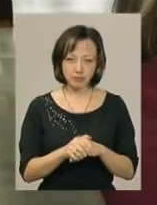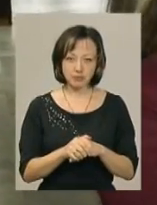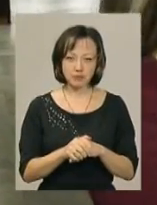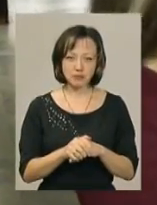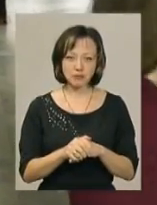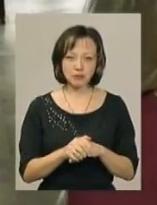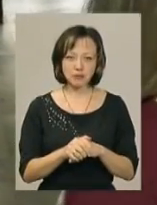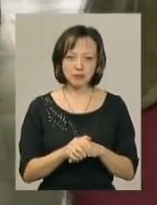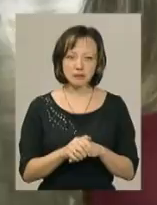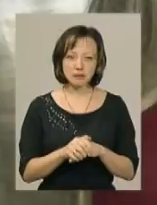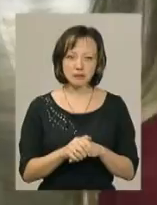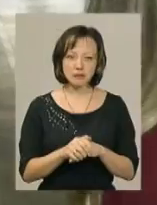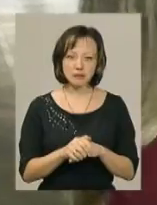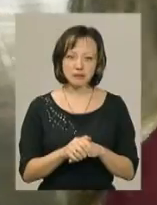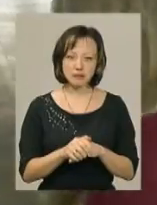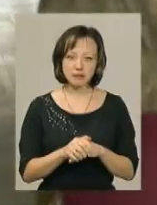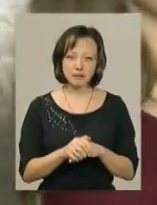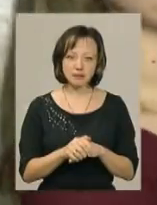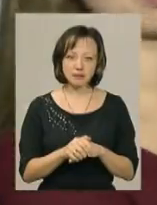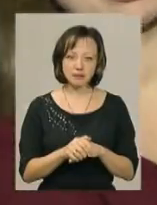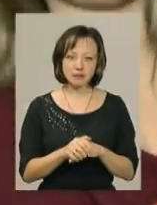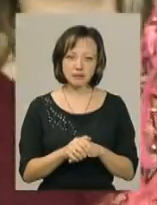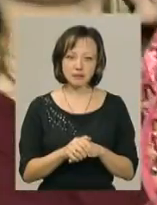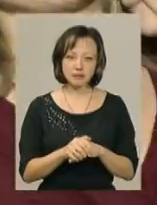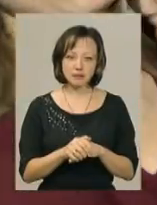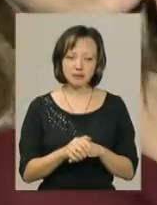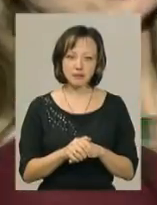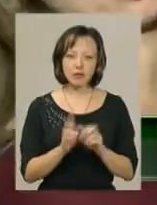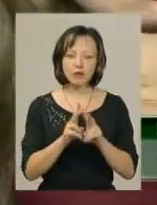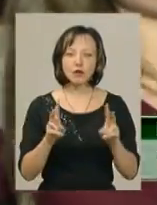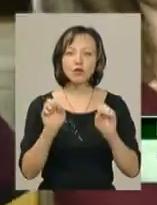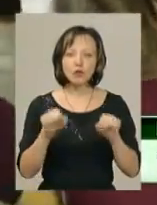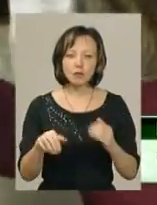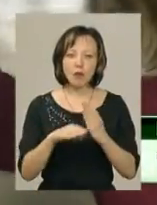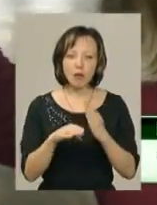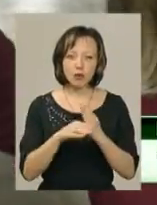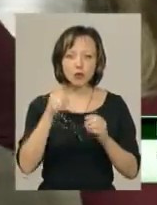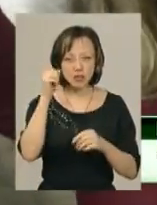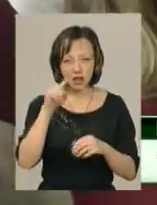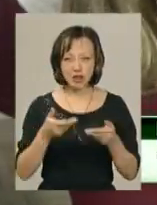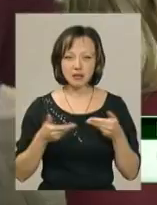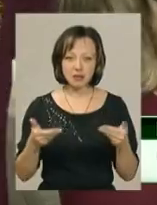хто може помочь, хто нас знає,